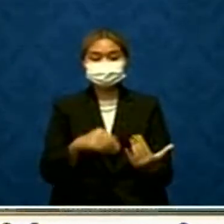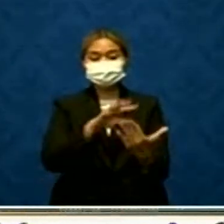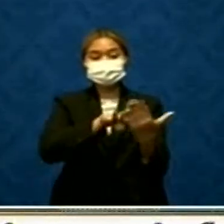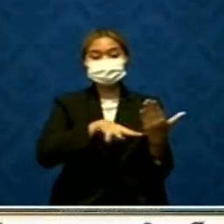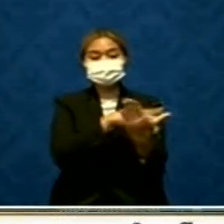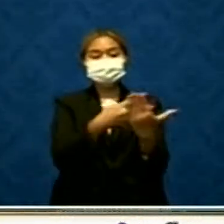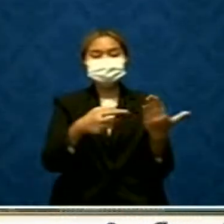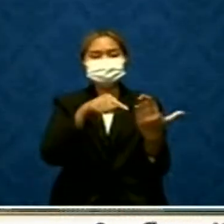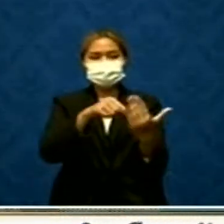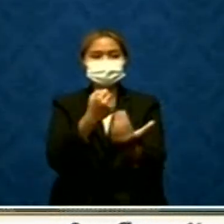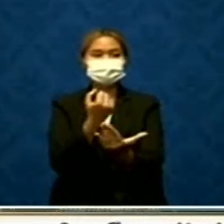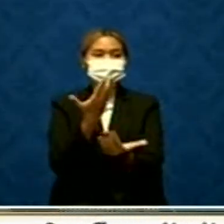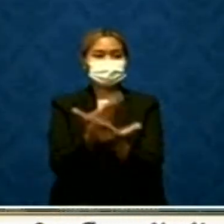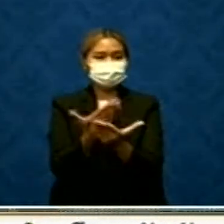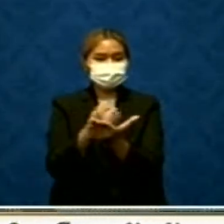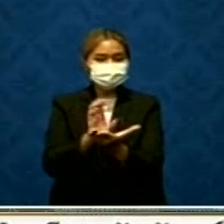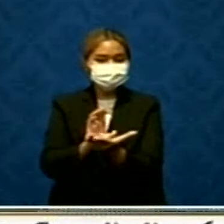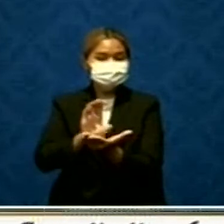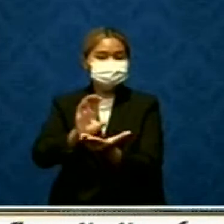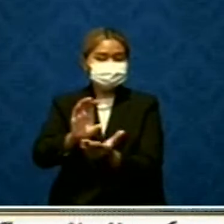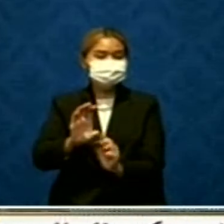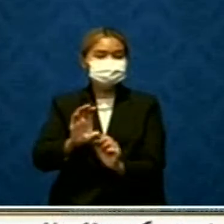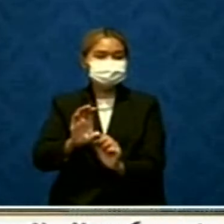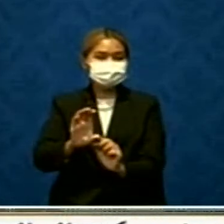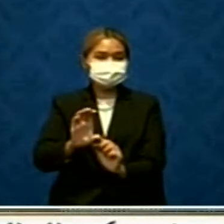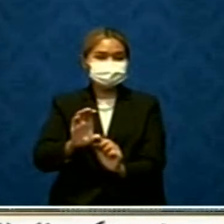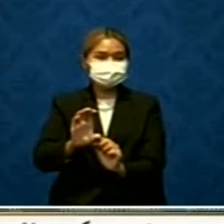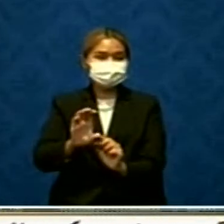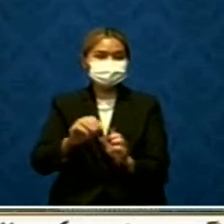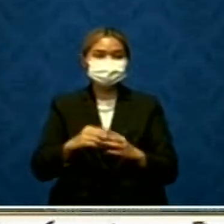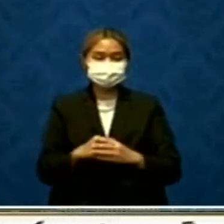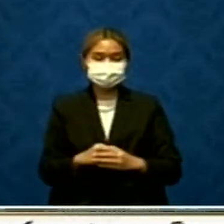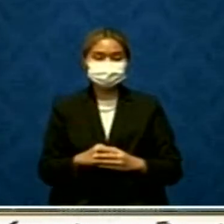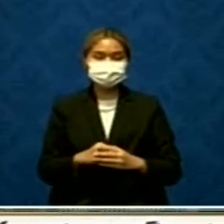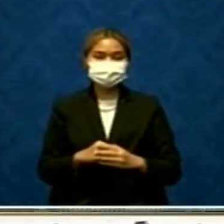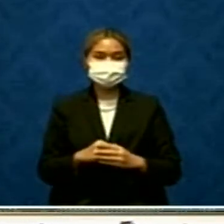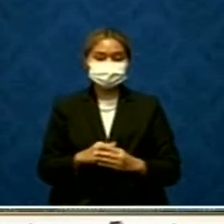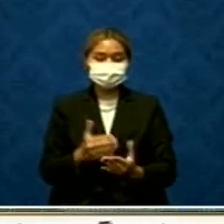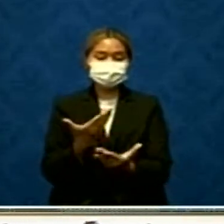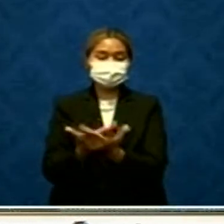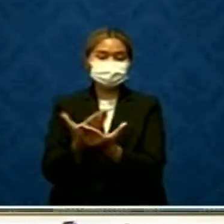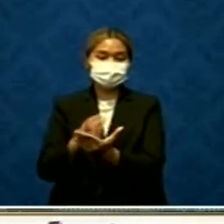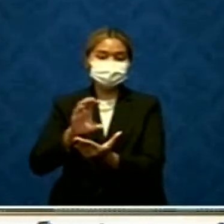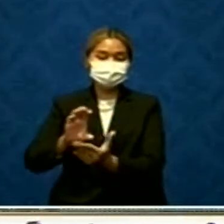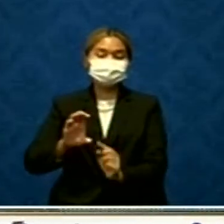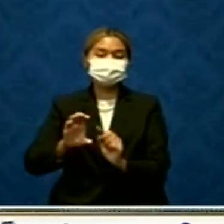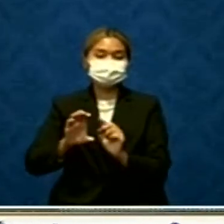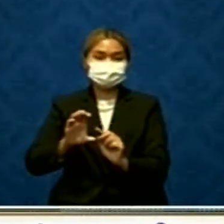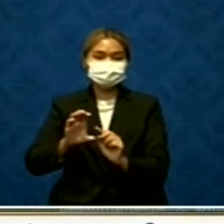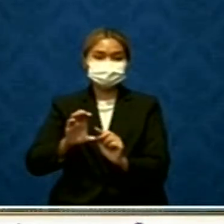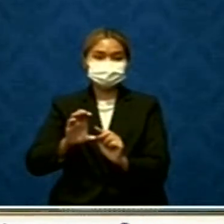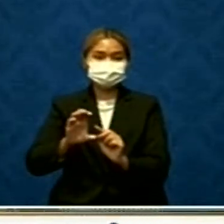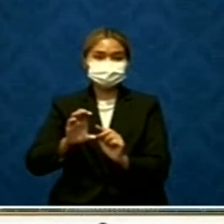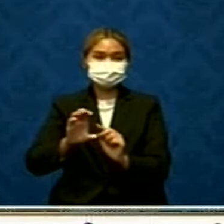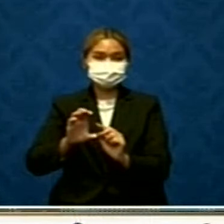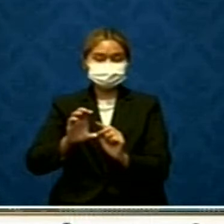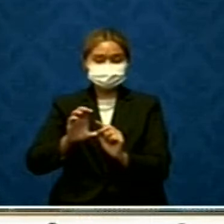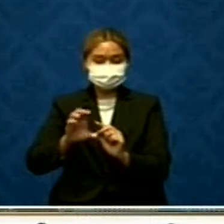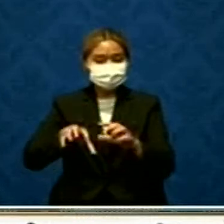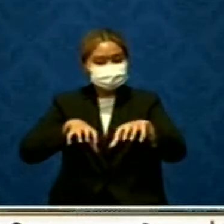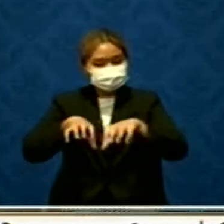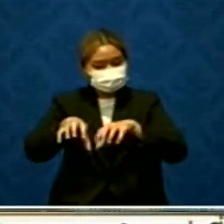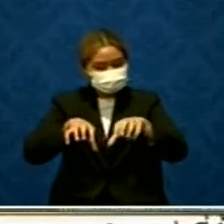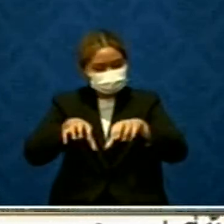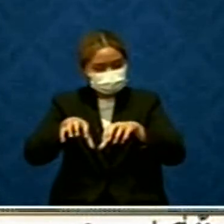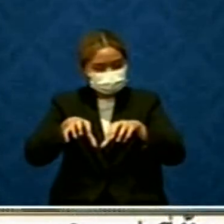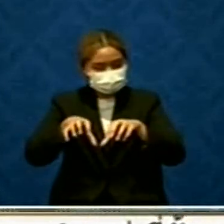ผมขอกราบเรียนท่านประธานไปยังท่านสมาชิกนะครับว่างบประมาณเนี่ยที่ท่านได้เอ่ยถึงว่าจะต้องใช้เงินล